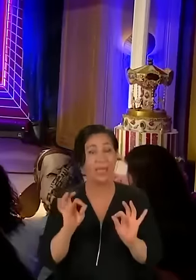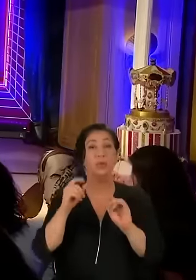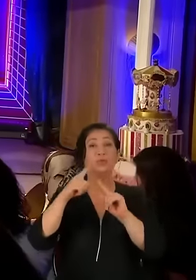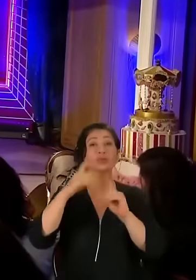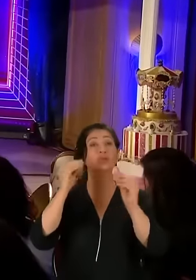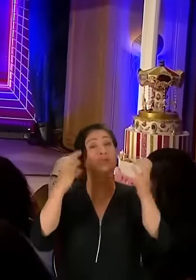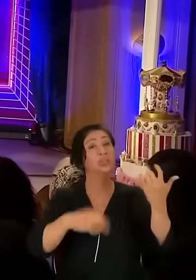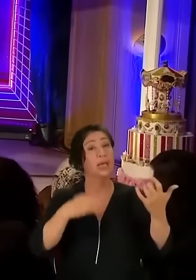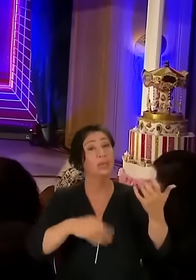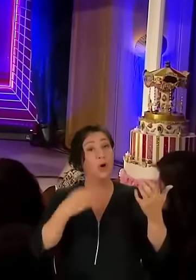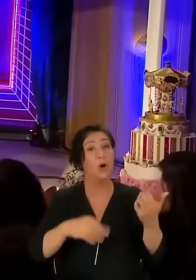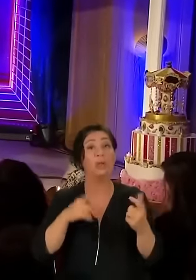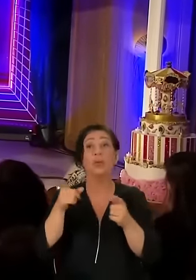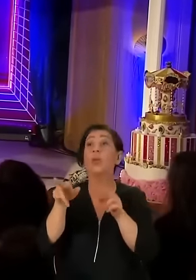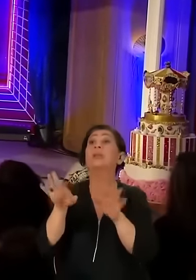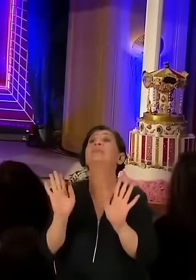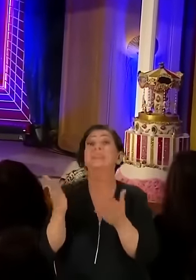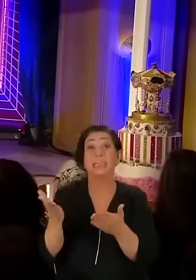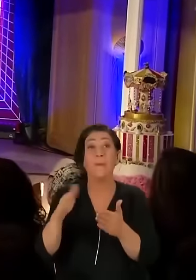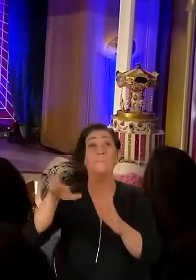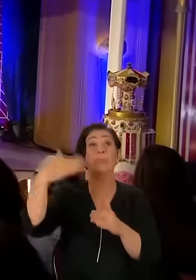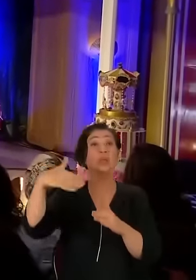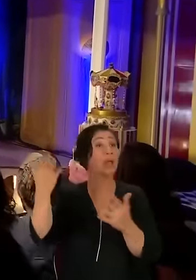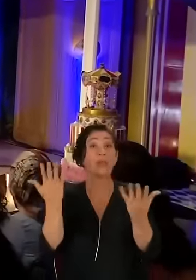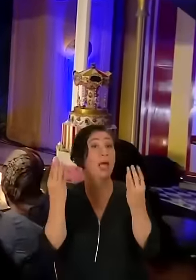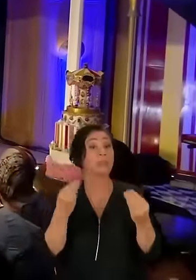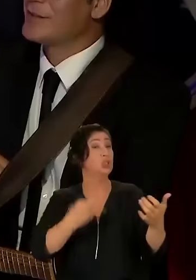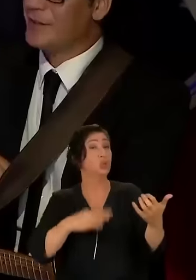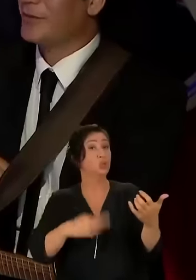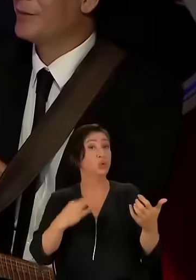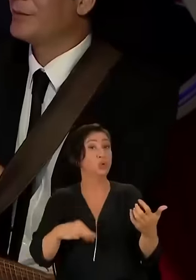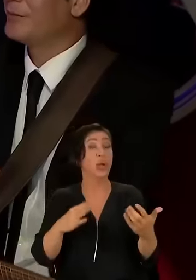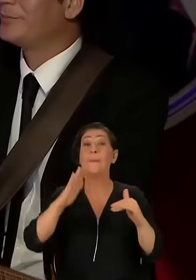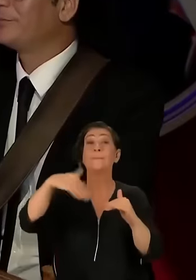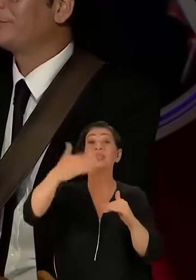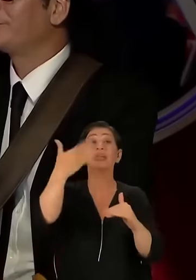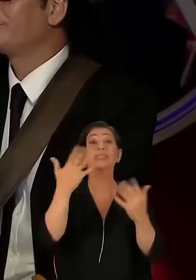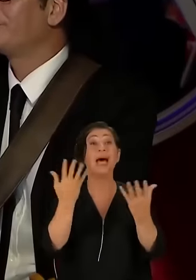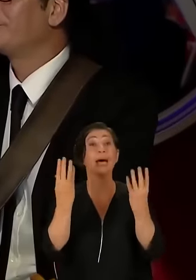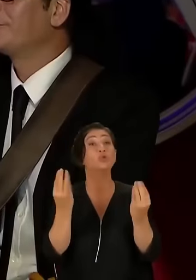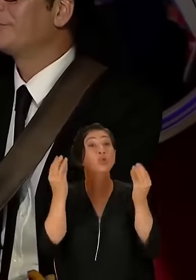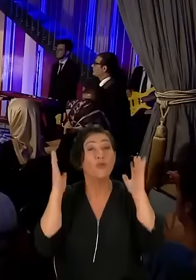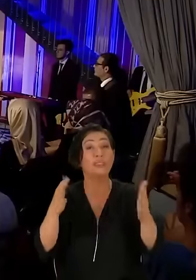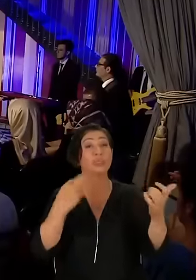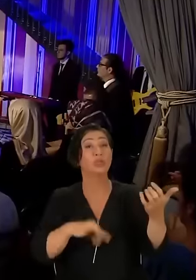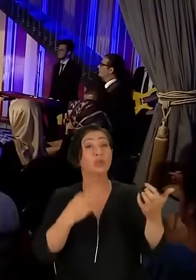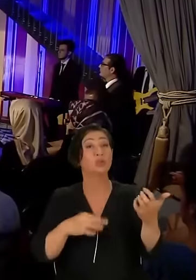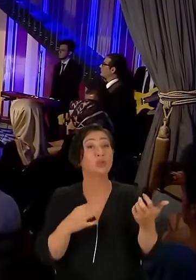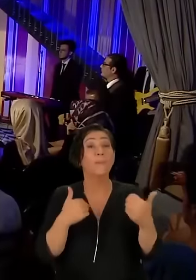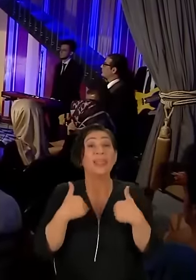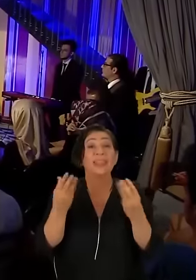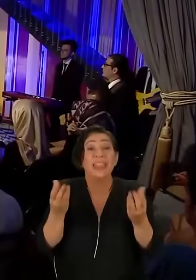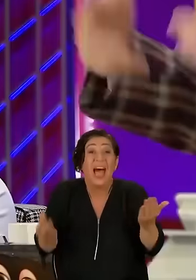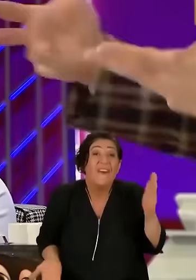çok çalıyor. Sen de bir gitarist olarak öyle değil misin? Başkalarından daha iyi çalıyorsun. Ve başkalarından daha çok çalıyorsun. Ben daha fazla